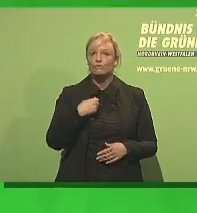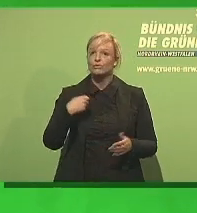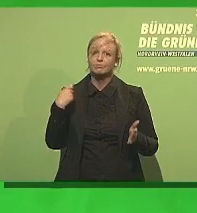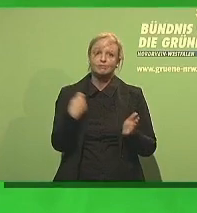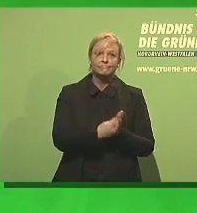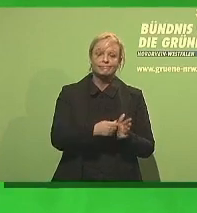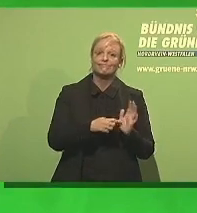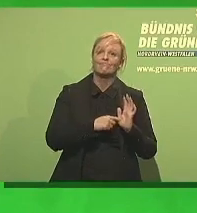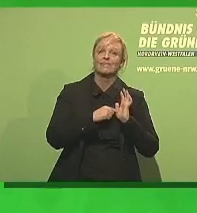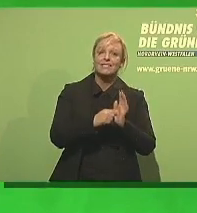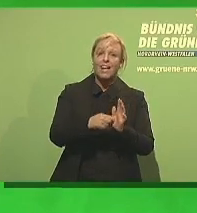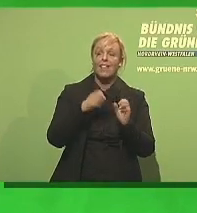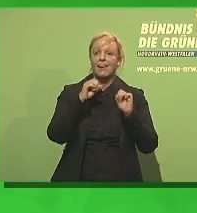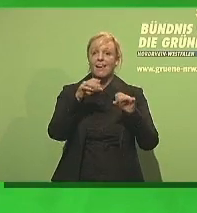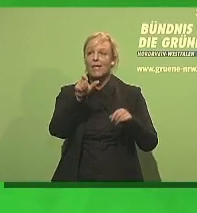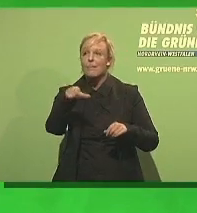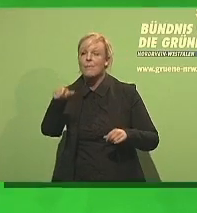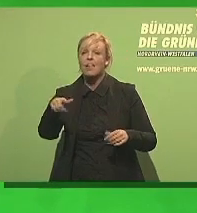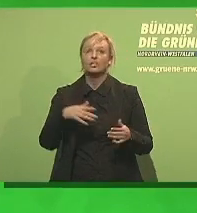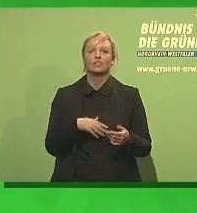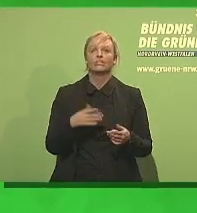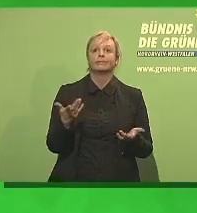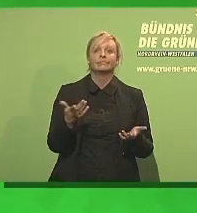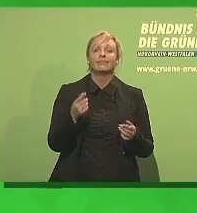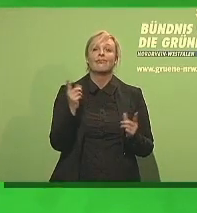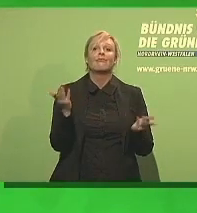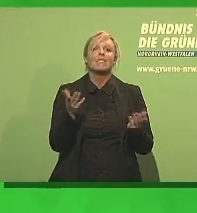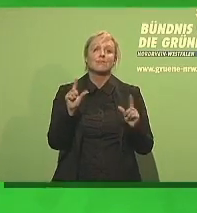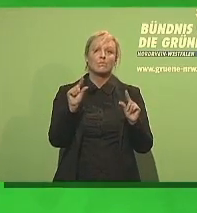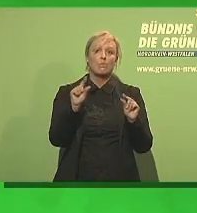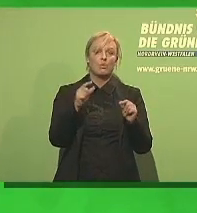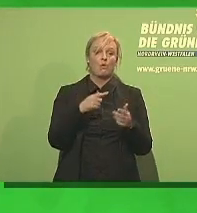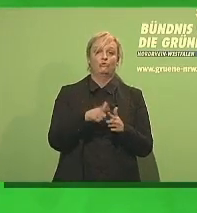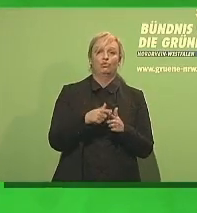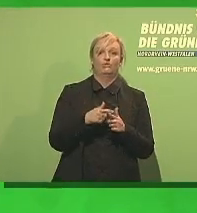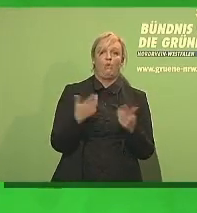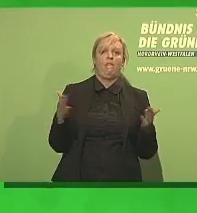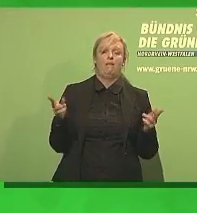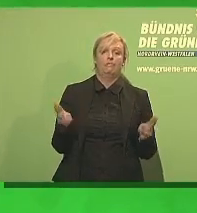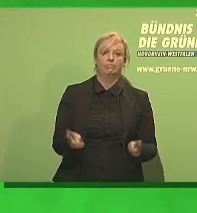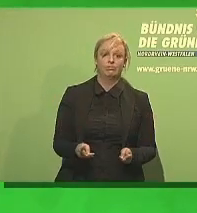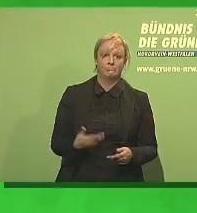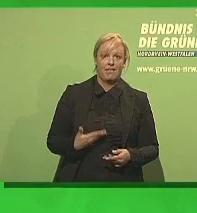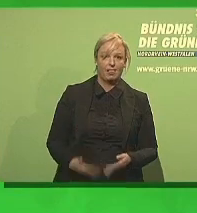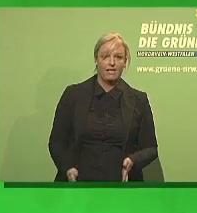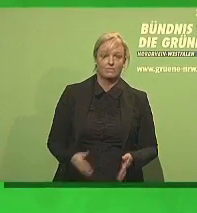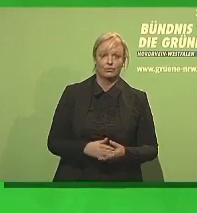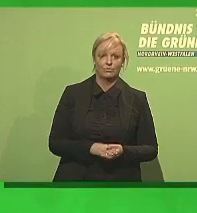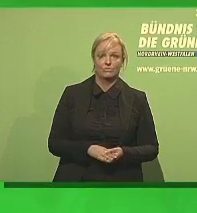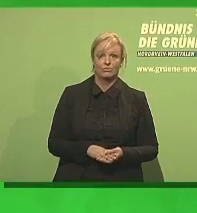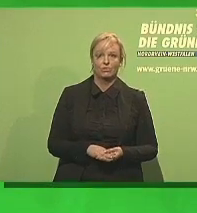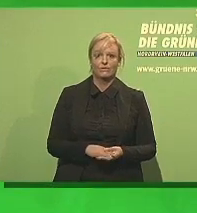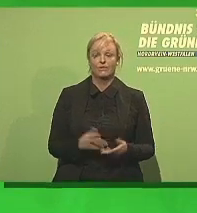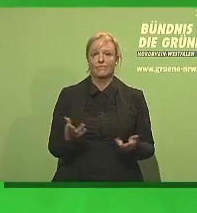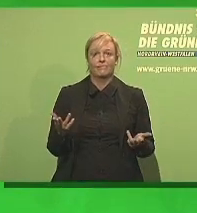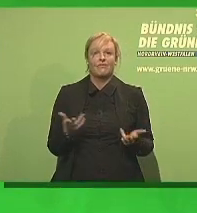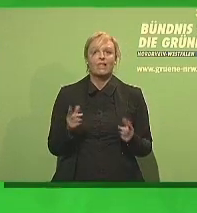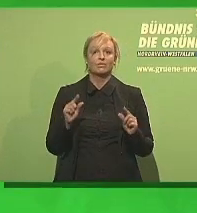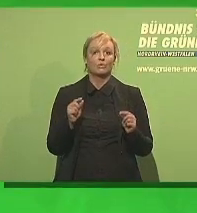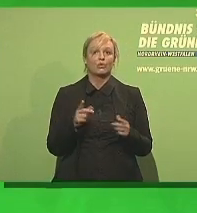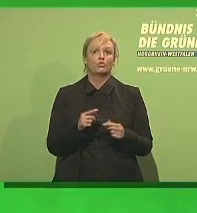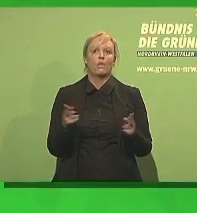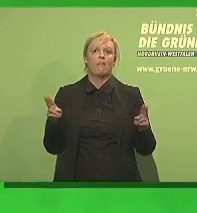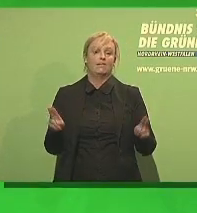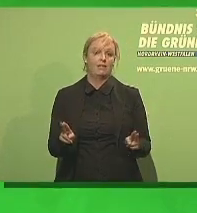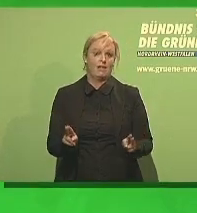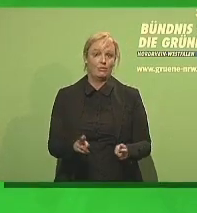Menschen erklären, was hinter so einer Steuerentlastung dann auch steckt, hinter einer solchen Steuersenkung, dass das nichts